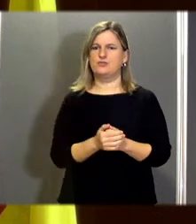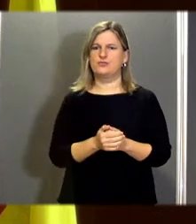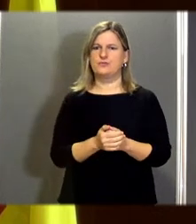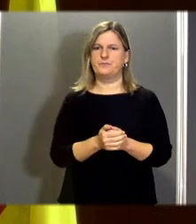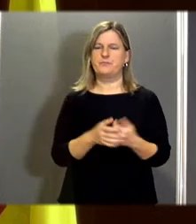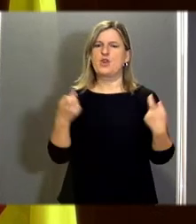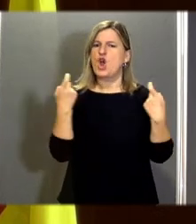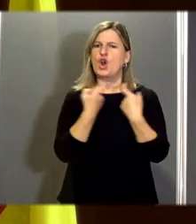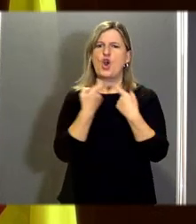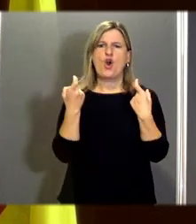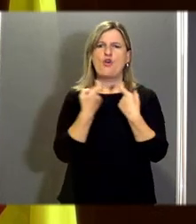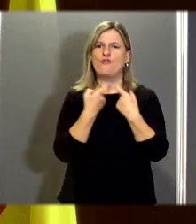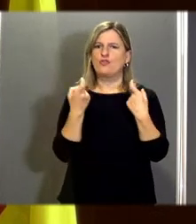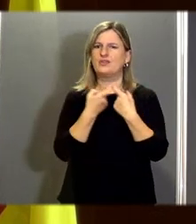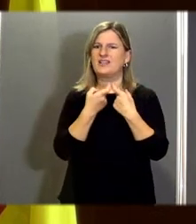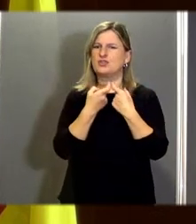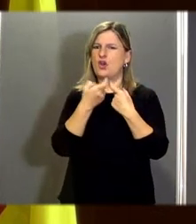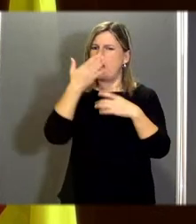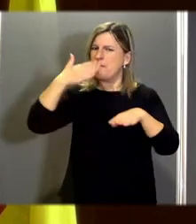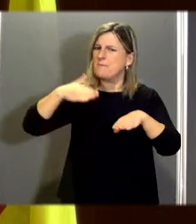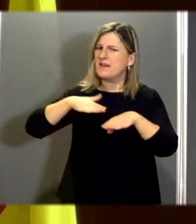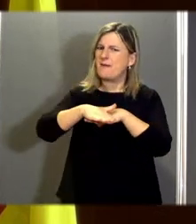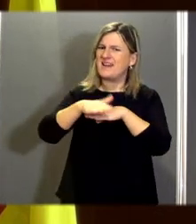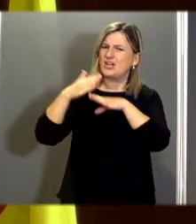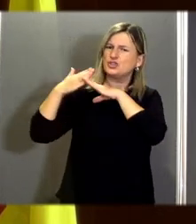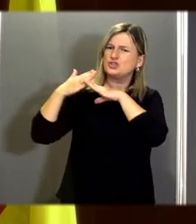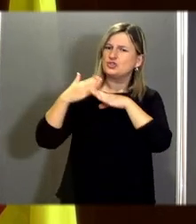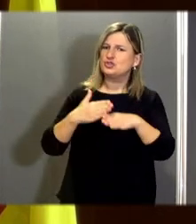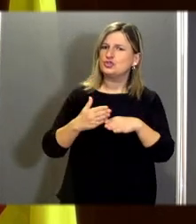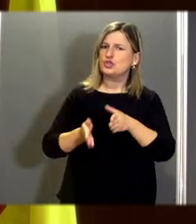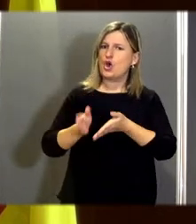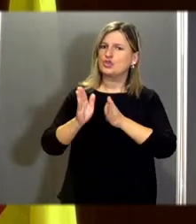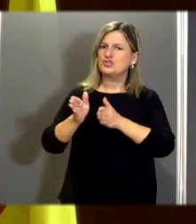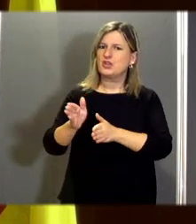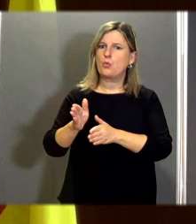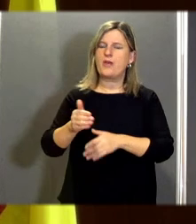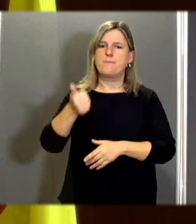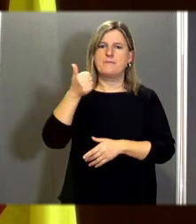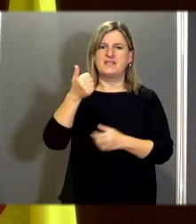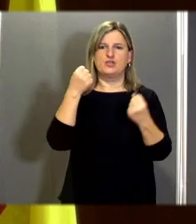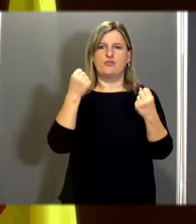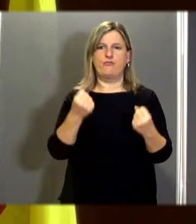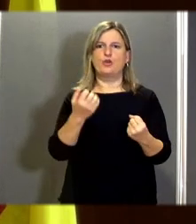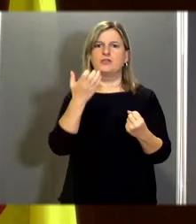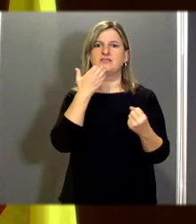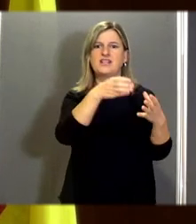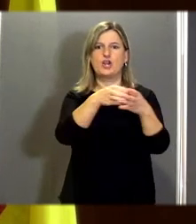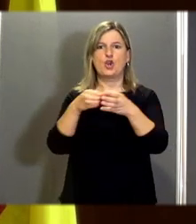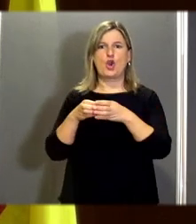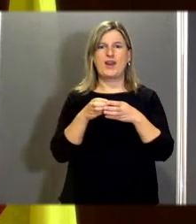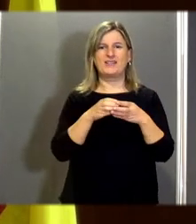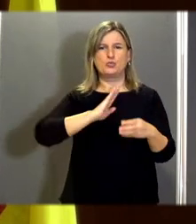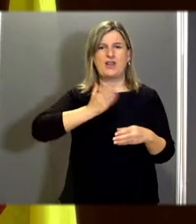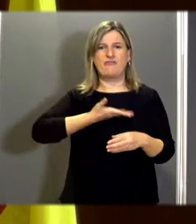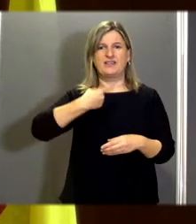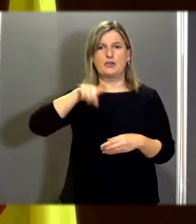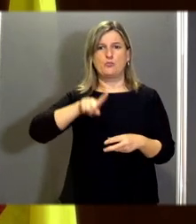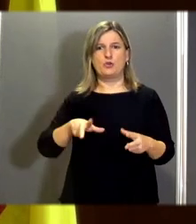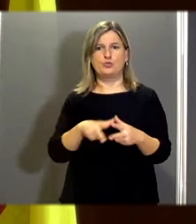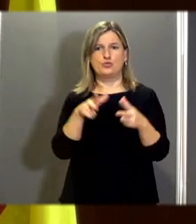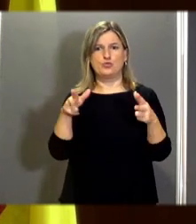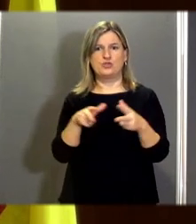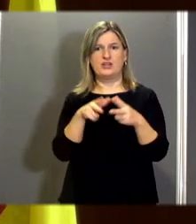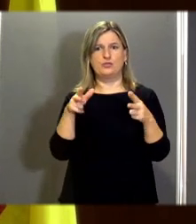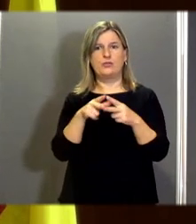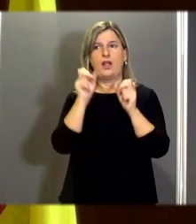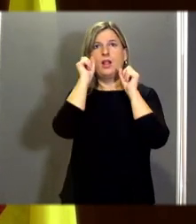confrontació permanent sostinguda es reforçarà si els col·lectius més perjudicats de la nostra societat